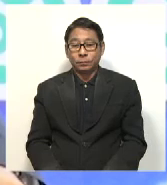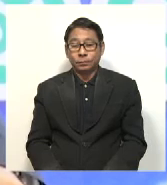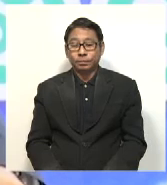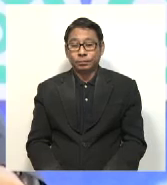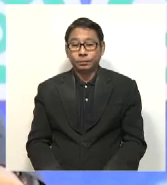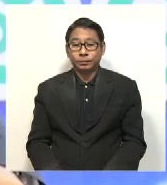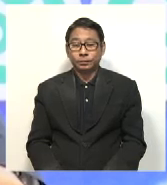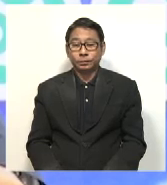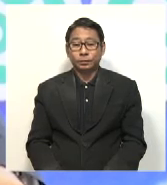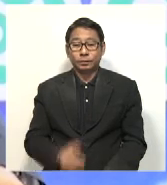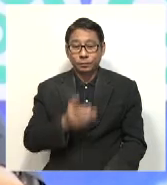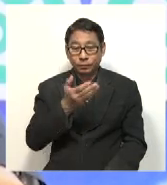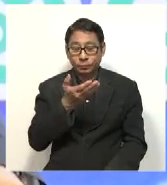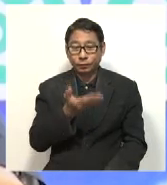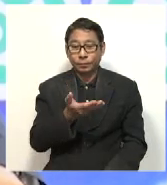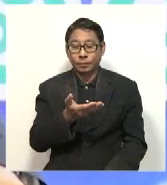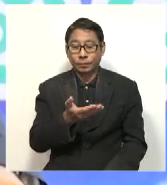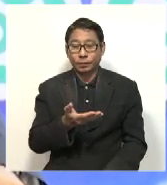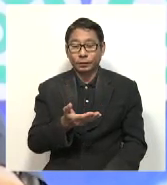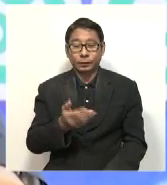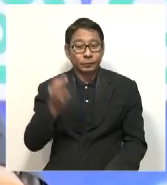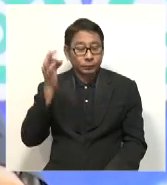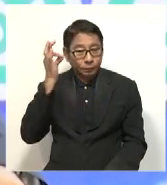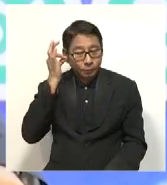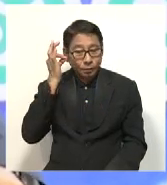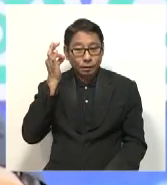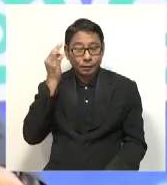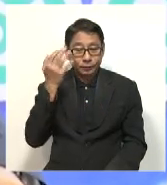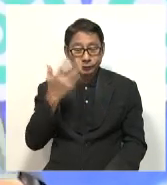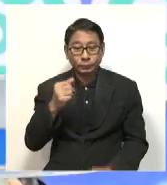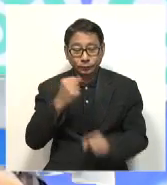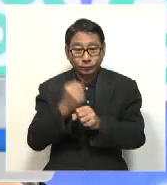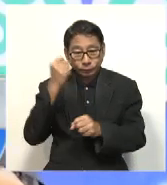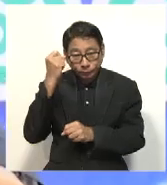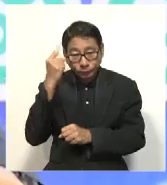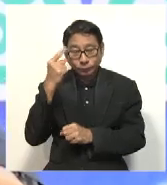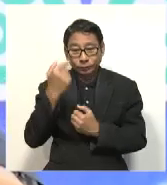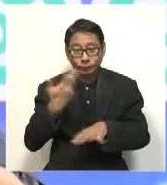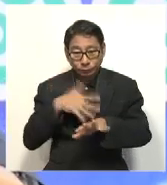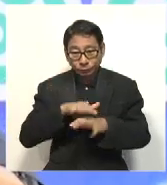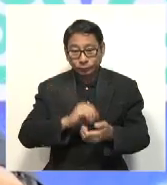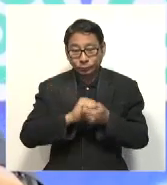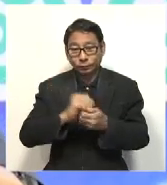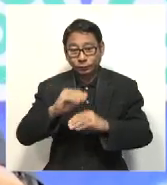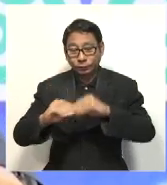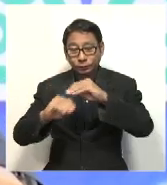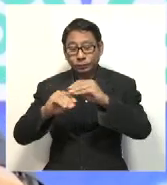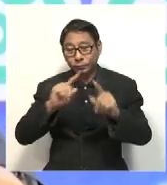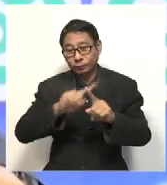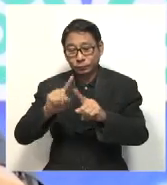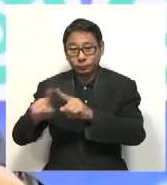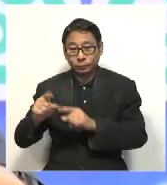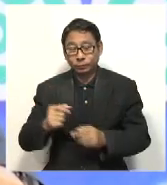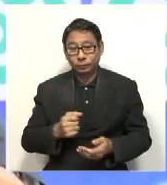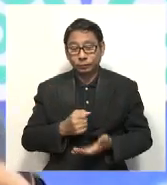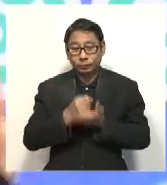เพราะนั้นก็ขอให้ฟังแล้วก็ทำความเข้าใจแล้วเข้ามามีส่วนร่วมกับโครงการต่างๆเพราะทุกโครงการเนี่ยเรา